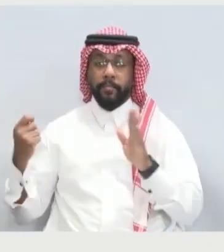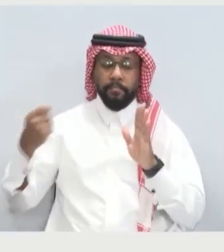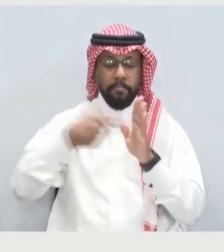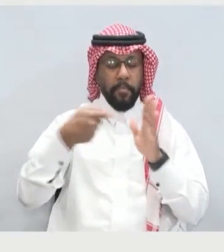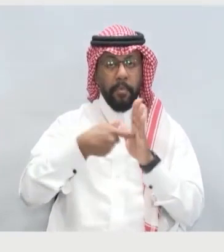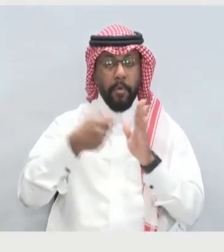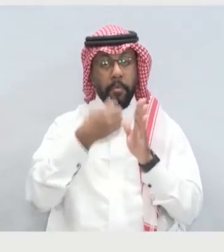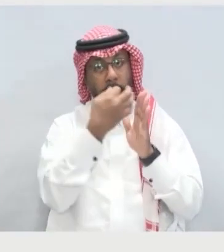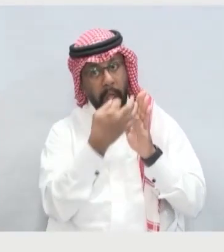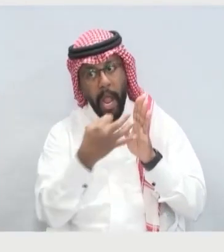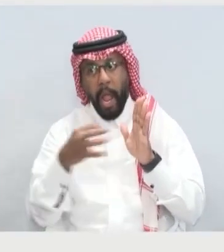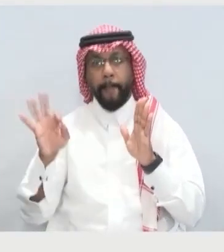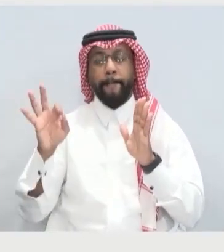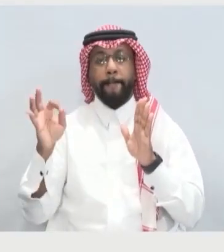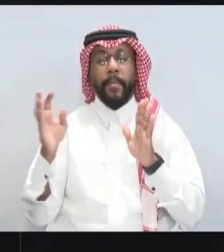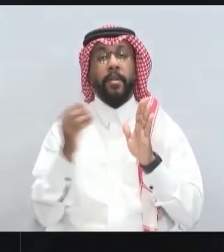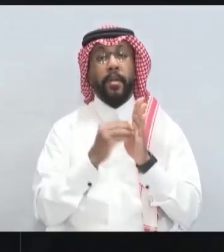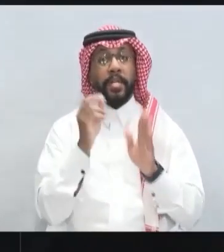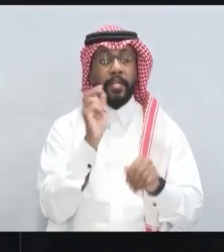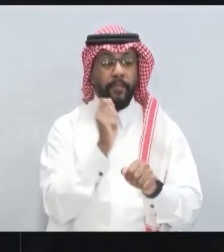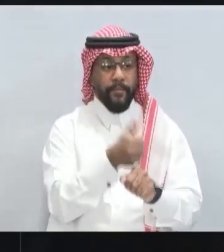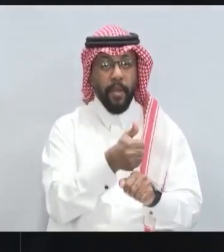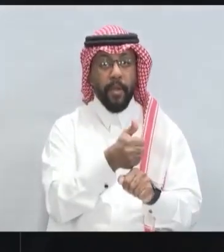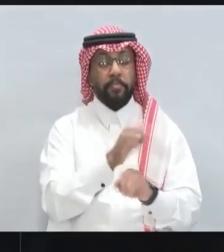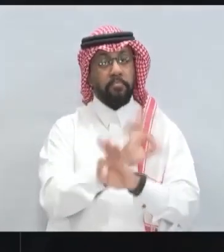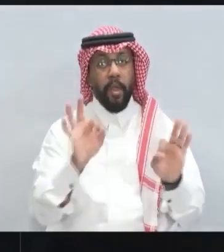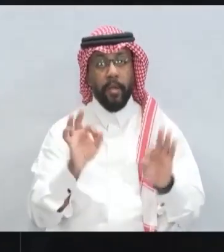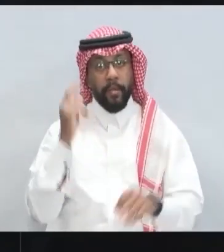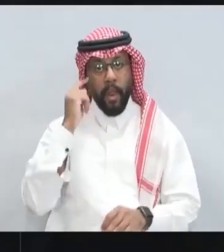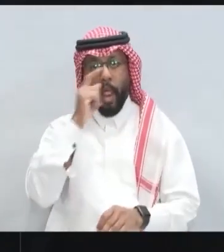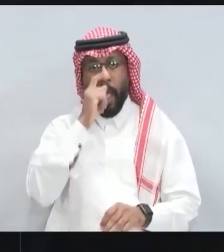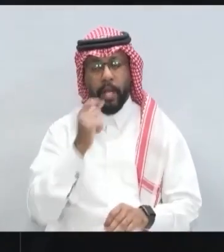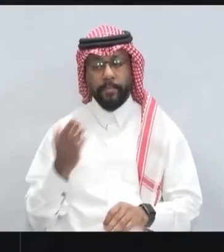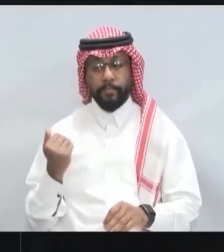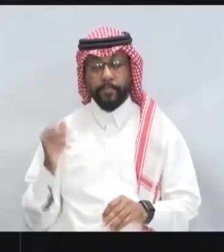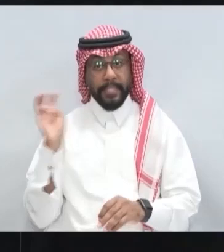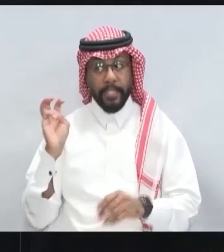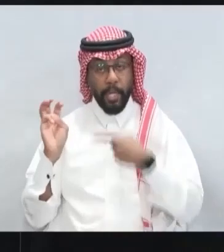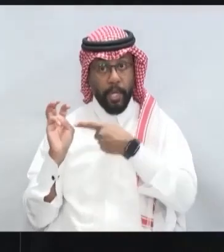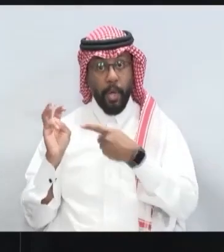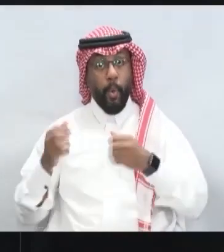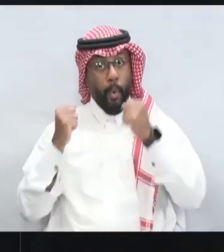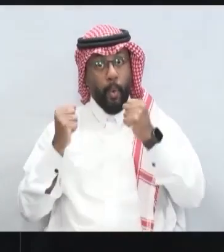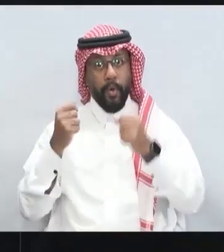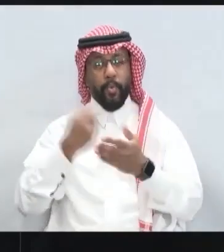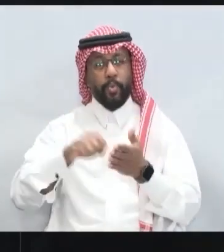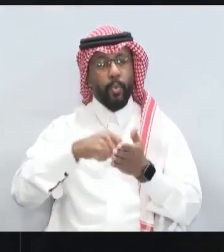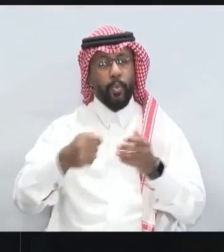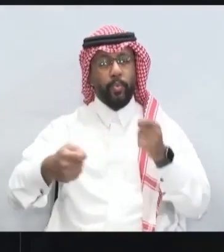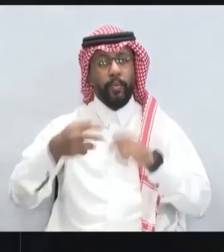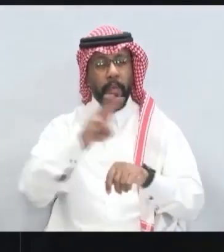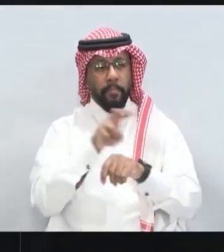الوفاء بالالتزام اح ذكرنا ان الشركه تستطيع الوفاء لابد ان تكون تستطيع الوفاء لكي ايضا تحصل على قروض واموال